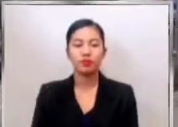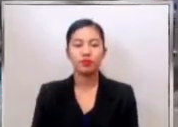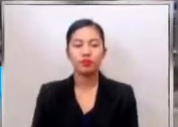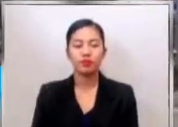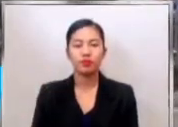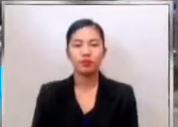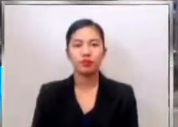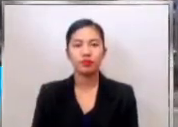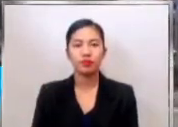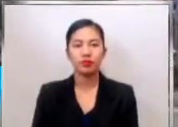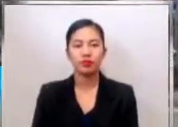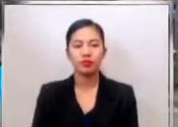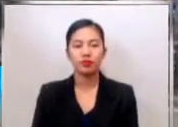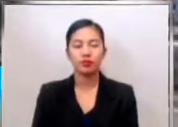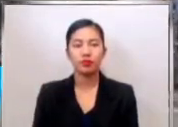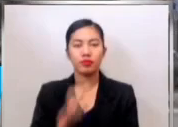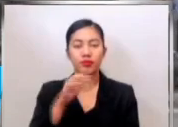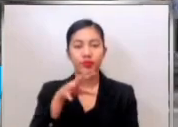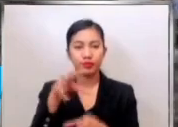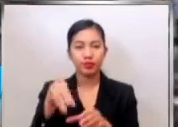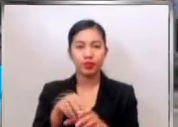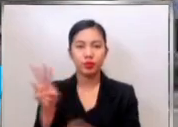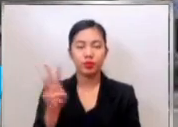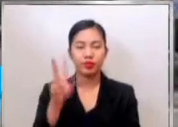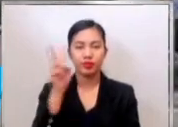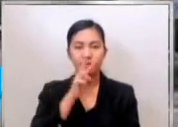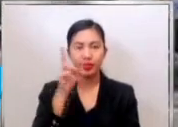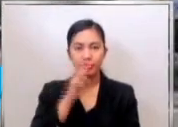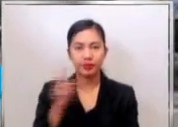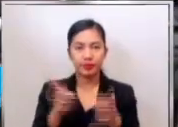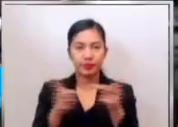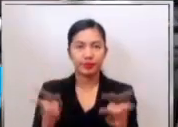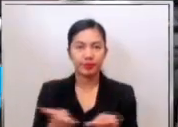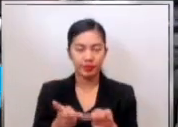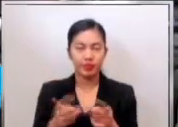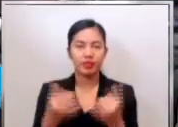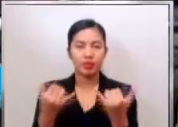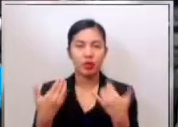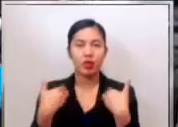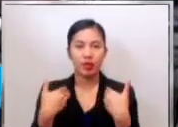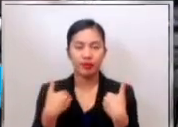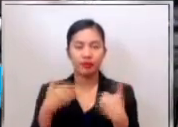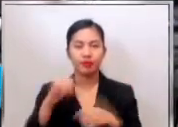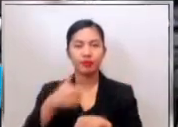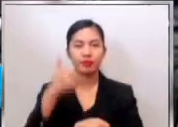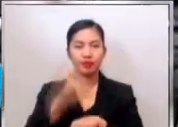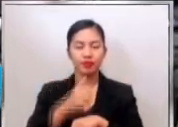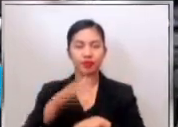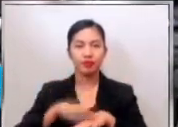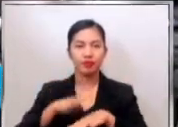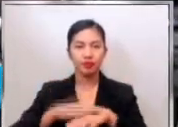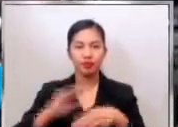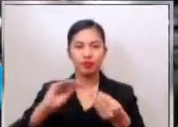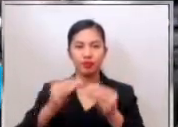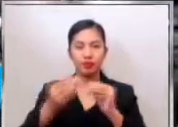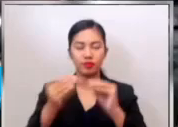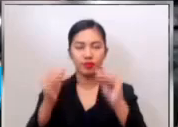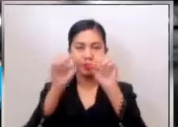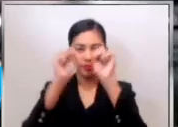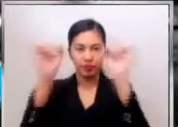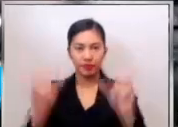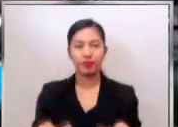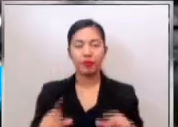Hindi kabilang ang Western Visayas sa mga lugar kung saan kasalukuyang ipinatutupad ang alert level system. Ngunit ayon sa